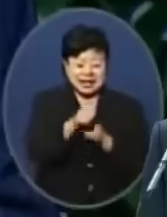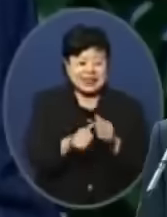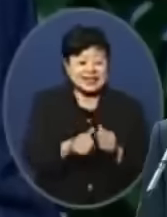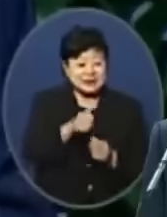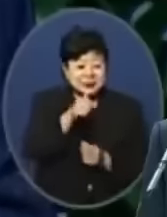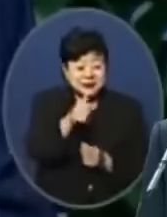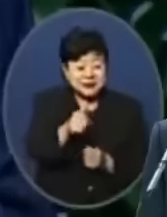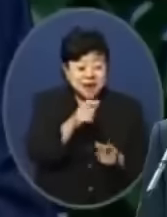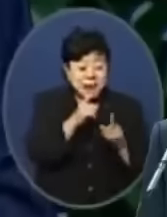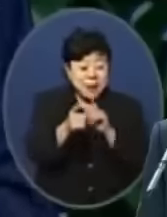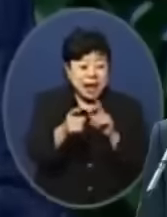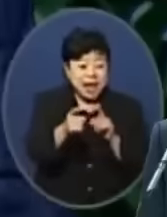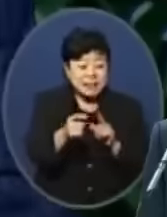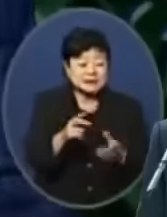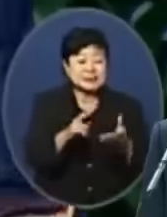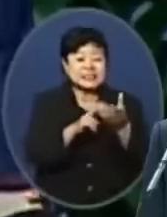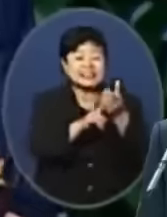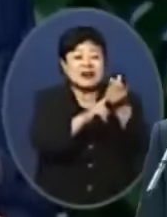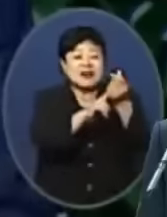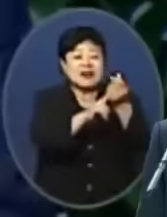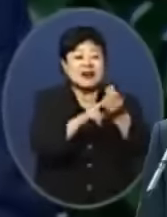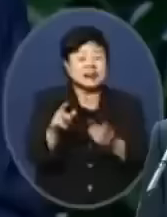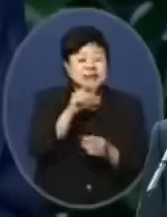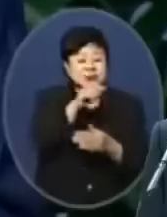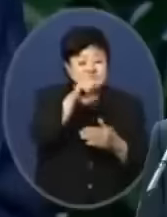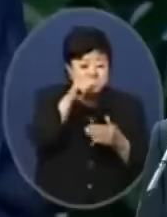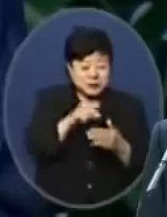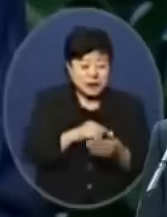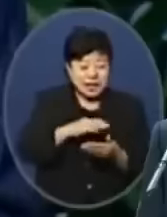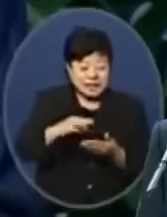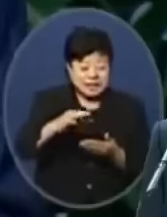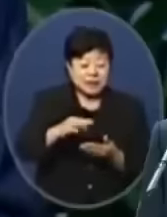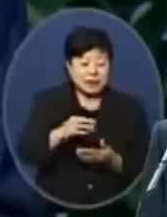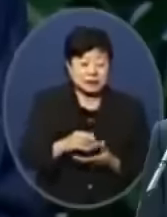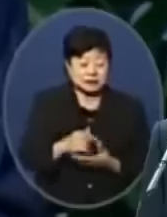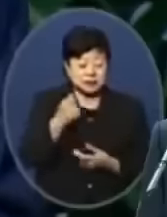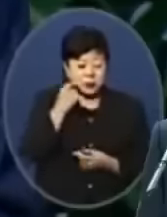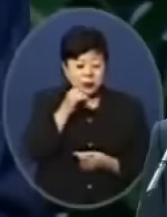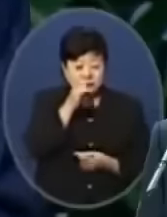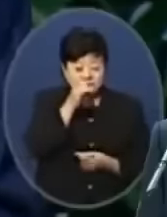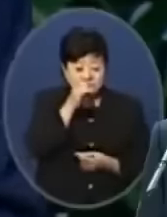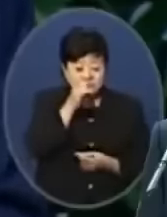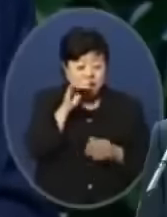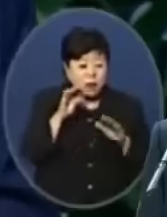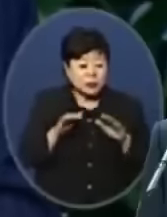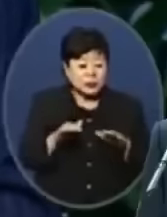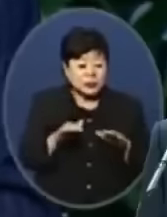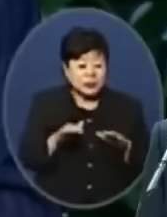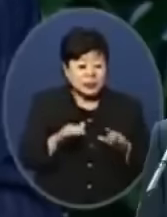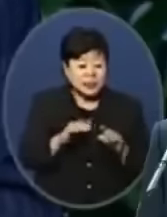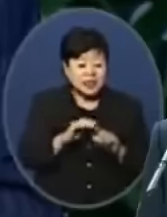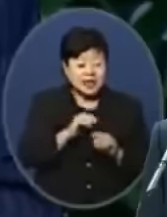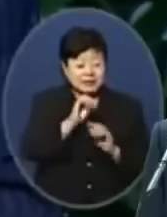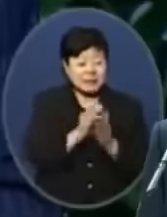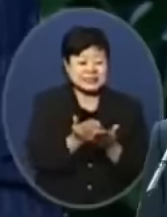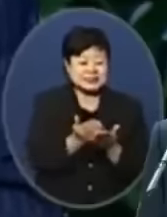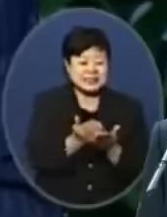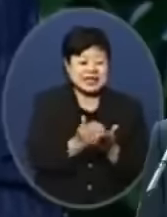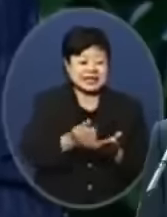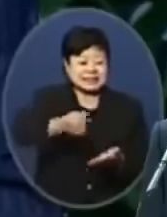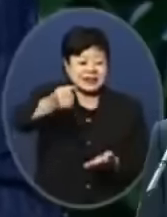하나님의 말씀의 기적을 생활 속에 사용하지 못하고 있는 것입니다. 오늘 성경 한번